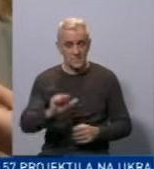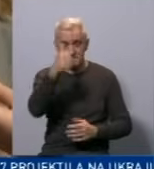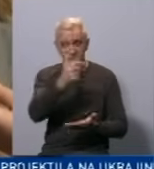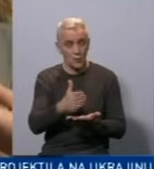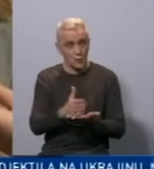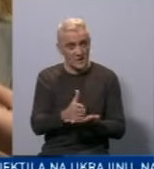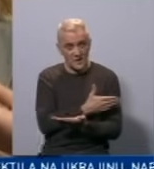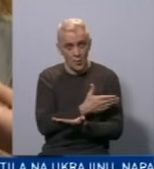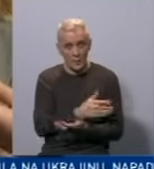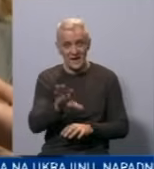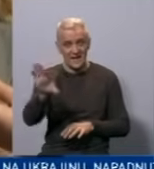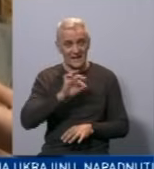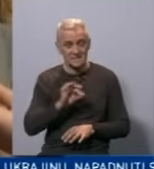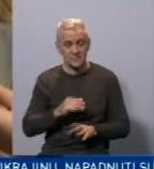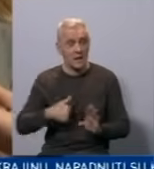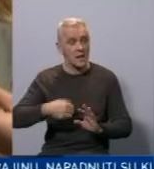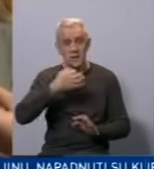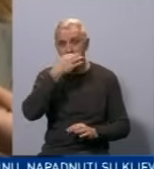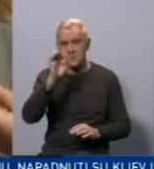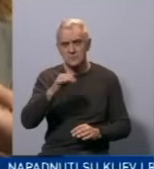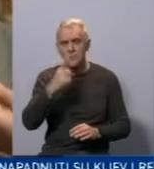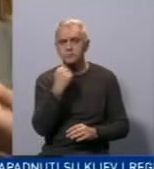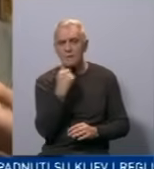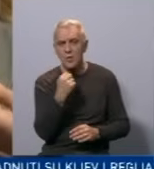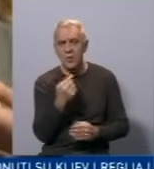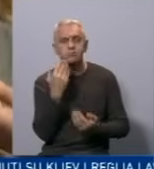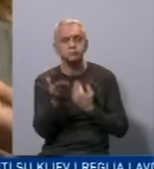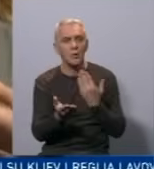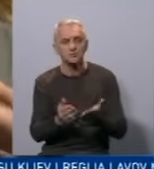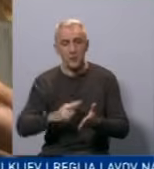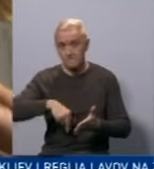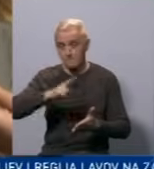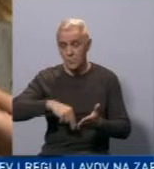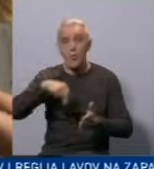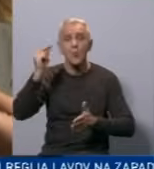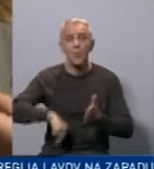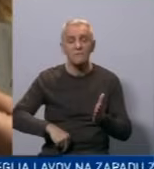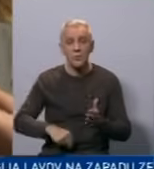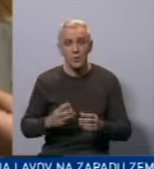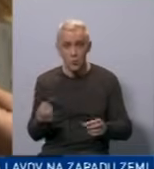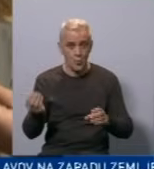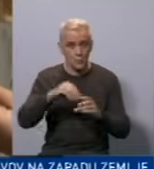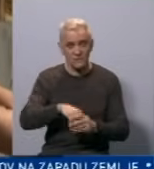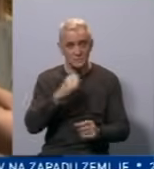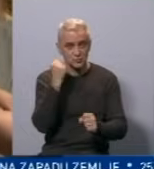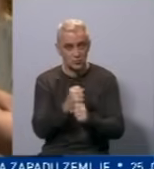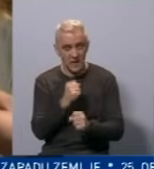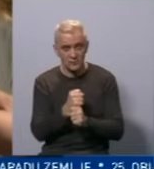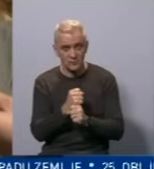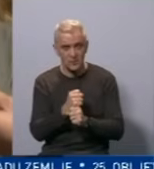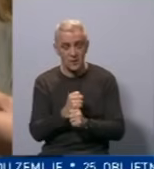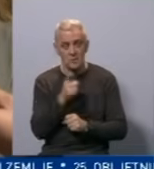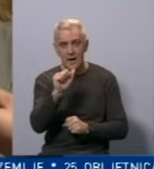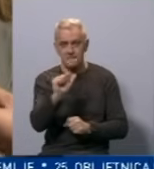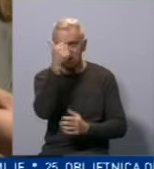fazu izabran najpovoljniji ponuđač, potpisan ugovor, uveden u radove, i ta